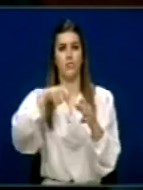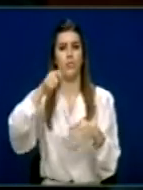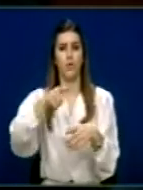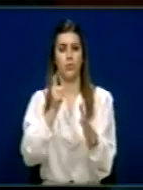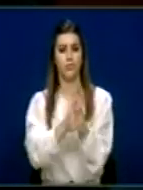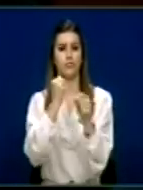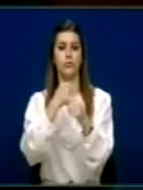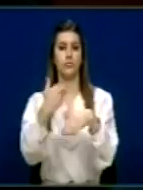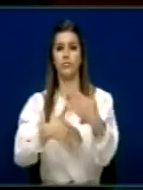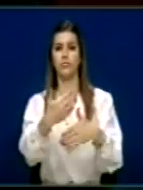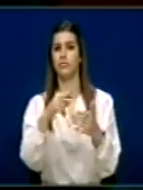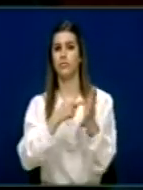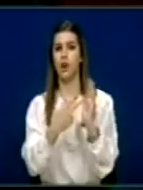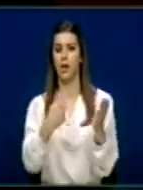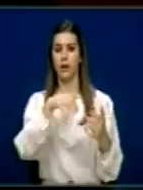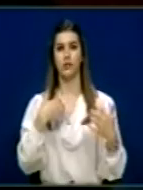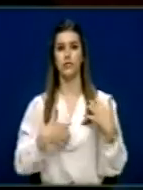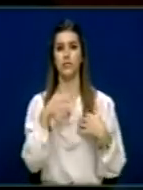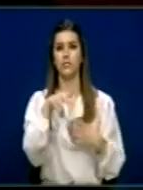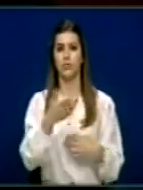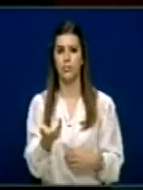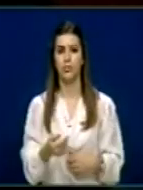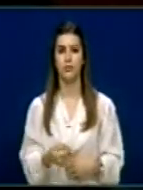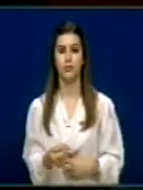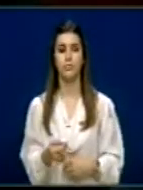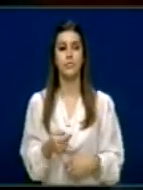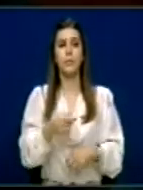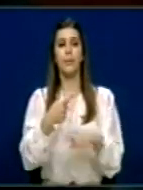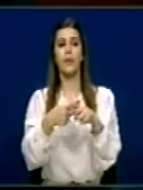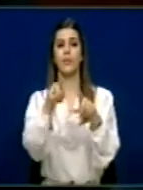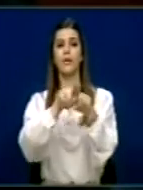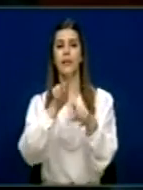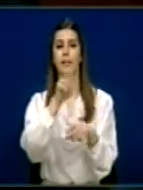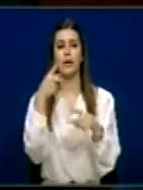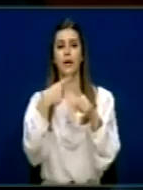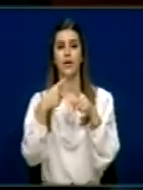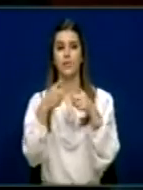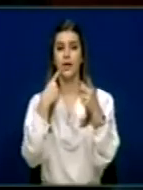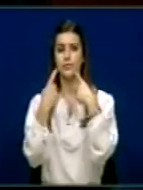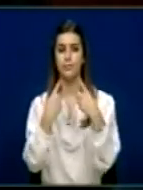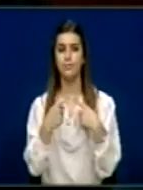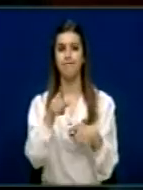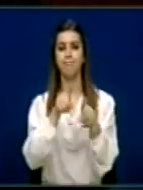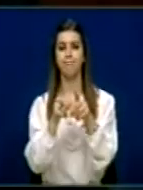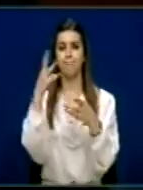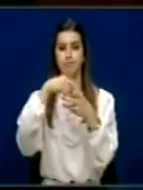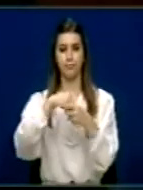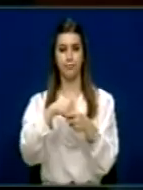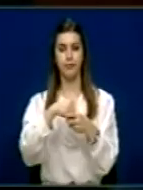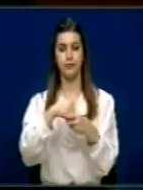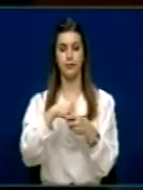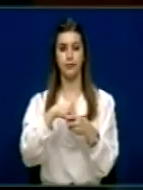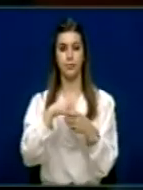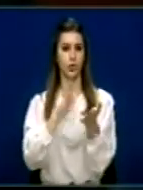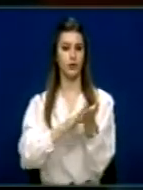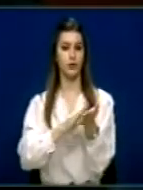të punojnë ashtu siç kanë shprehur disa herë vullnetin të punojnë. Dhe një çështje tjetër që dua ta ngres këtu përkundër këtyre të shumtave që u than këtu, për shembull